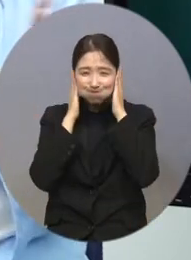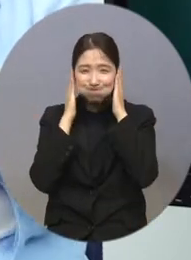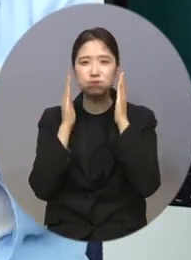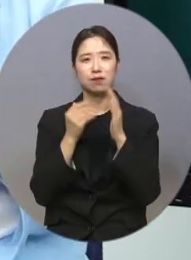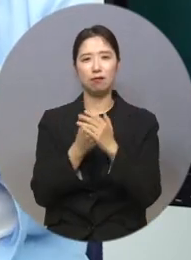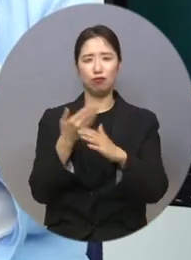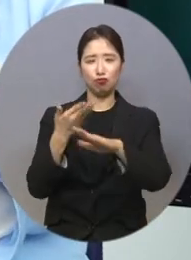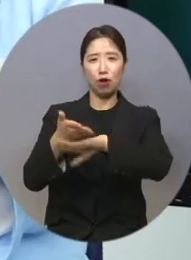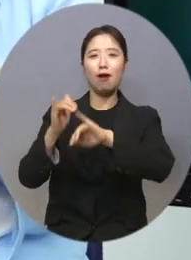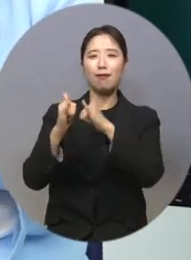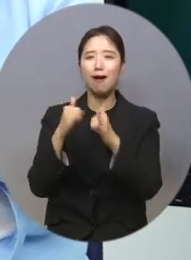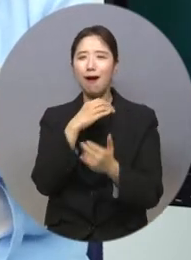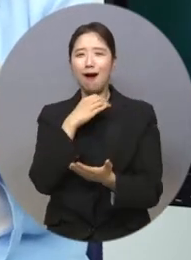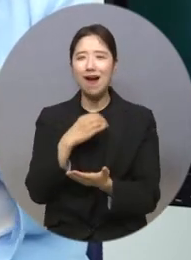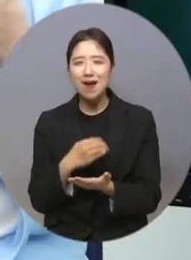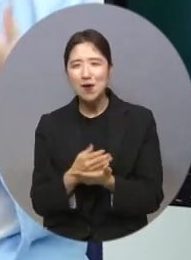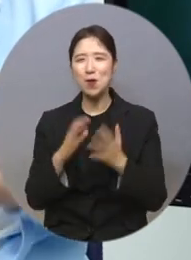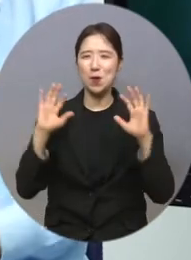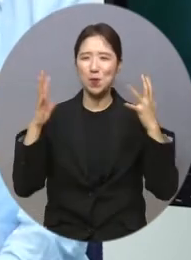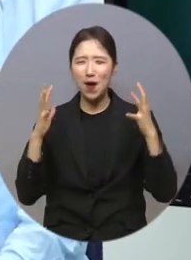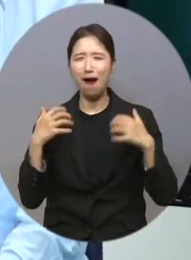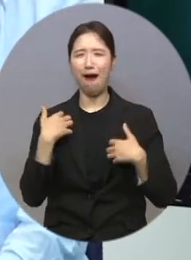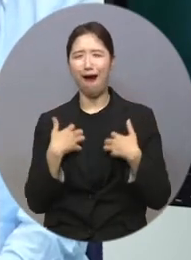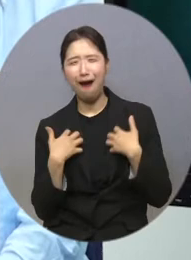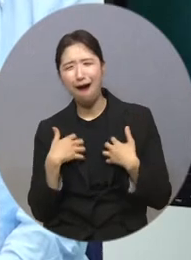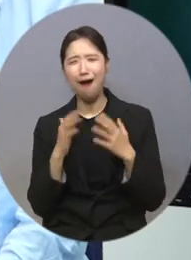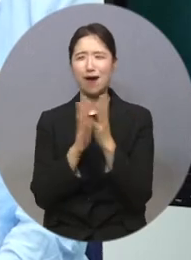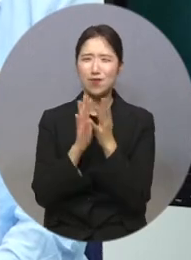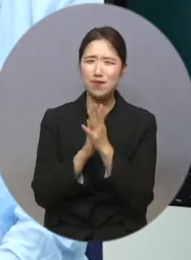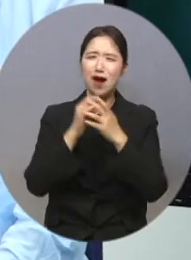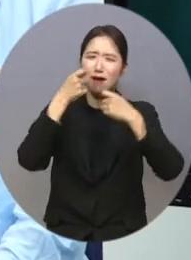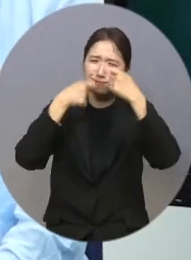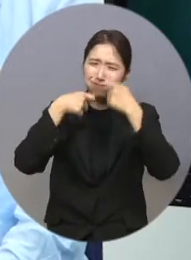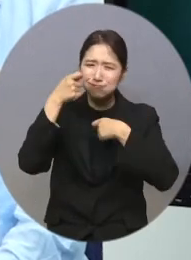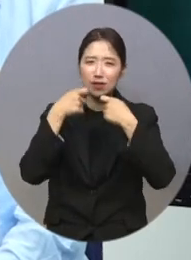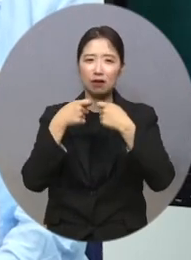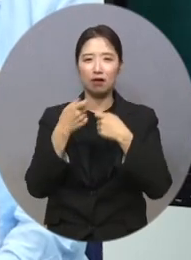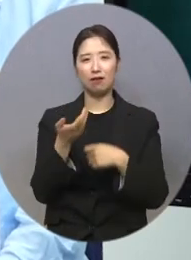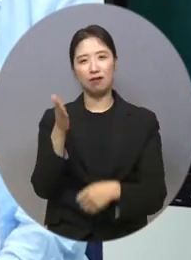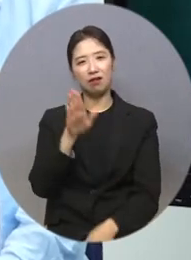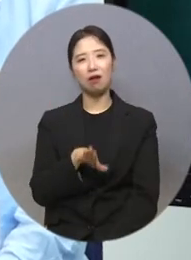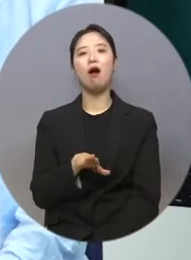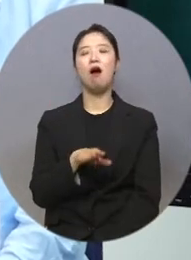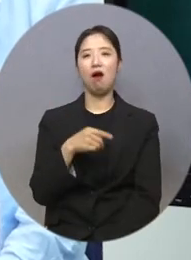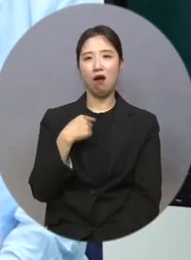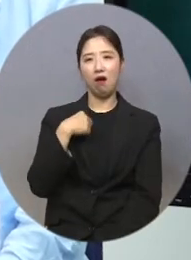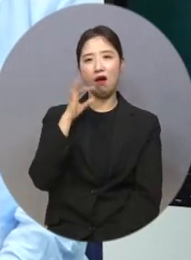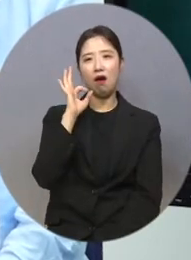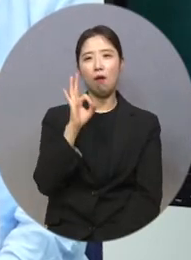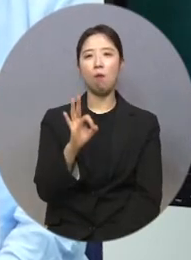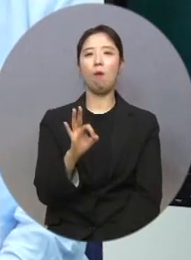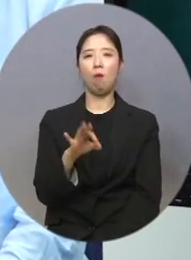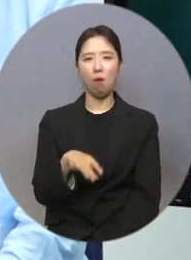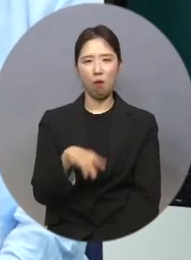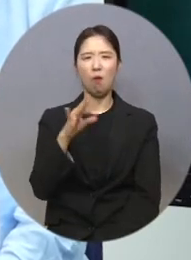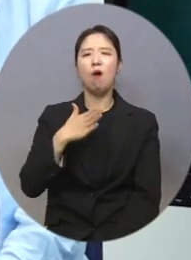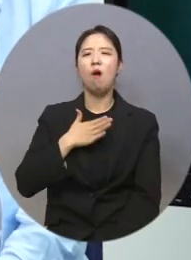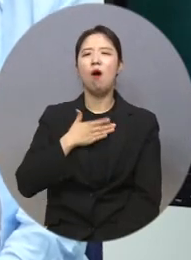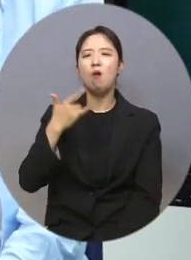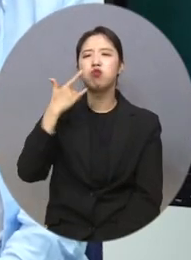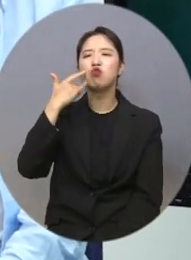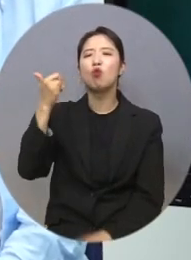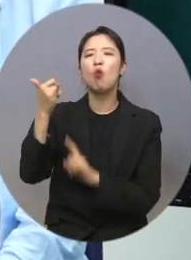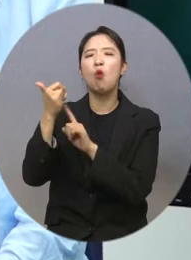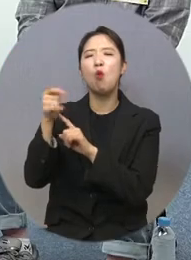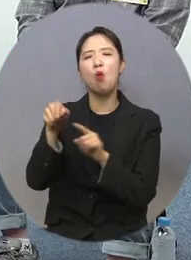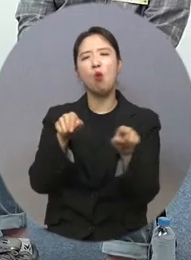들리고 다른 사람들은 감동받고 박수치고 막 울고 그러는데 그 부분을 제가 놓쳤구나. 우리 엄마 아빠도 그랬을